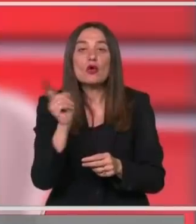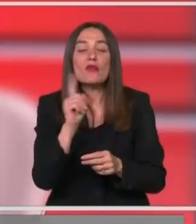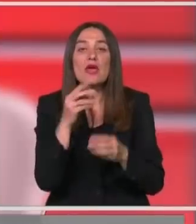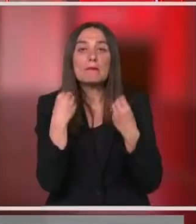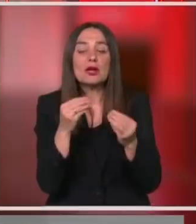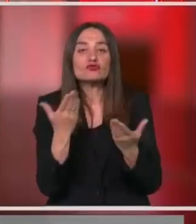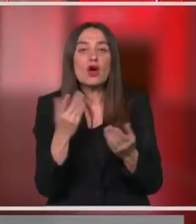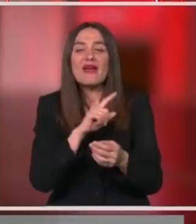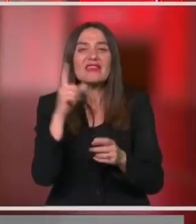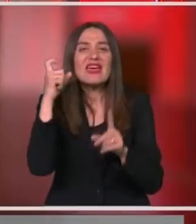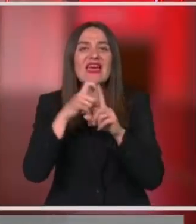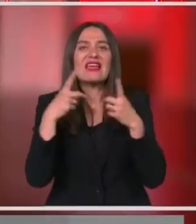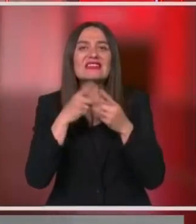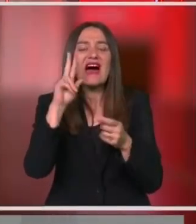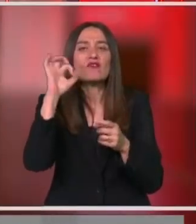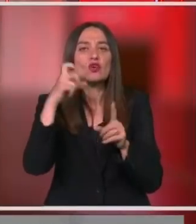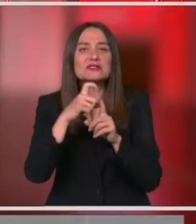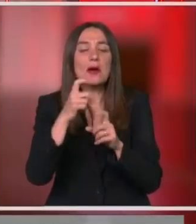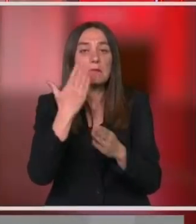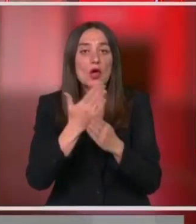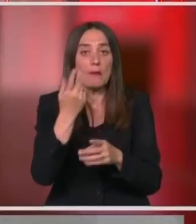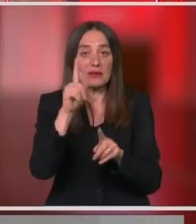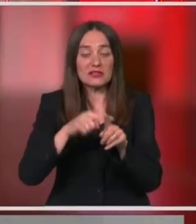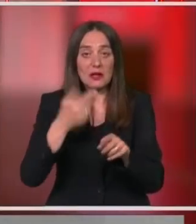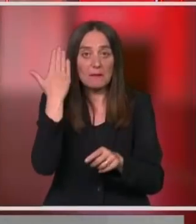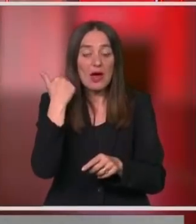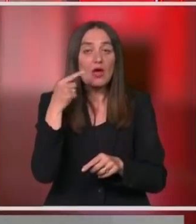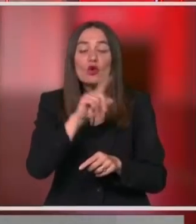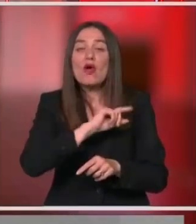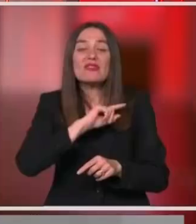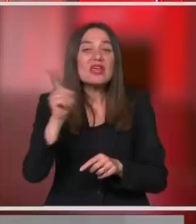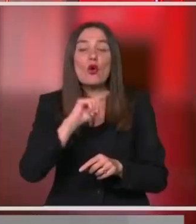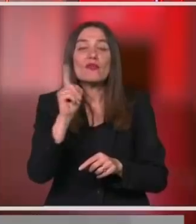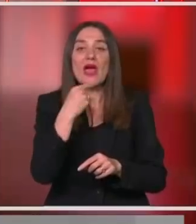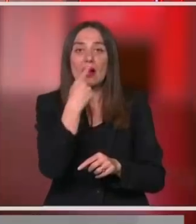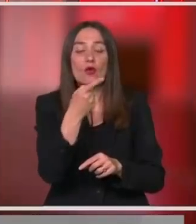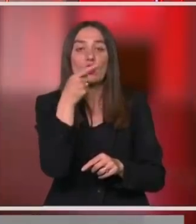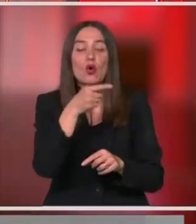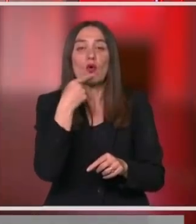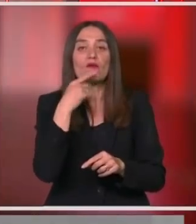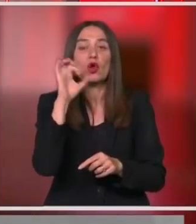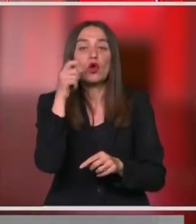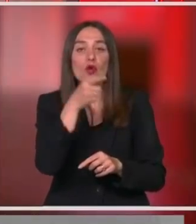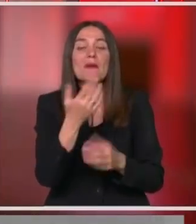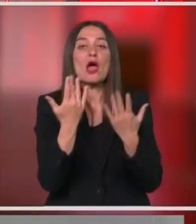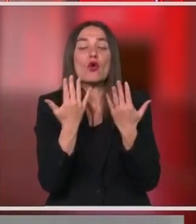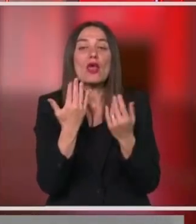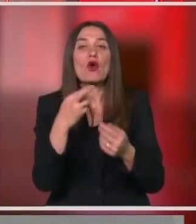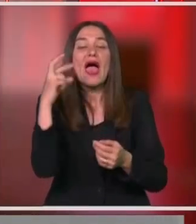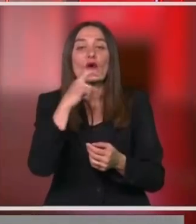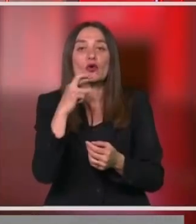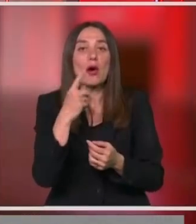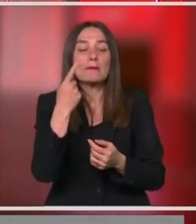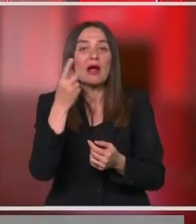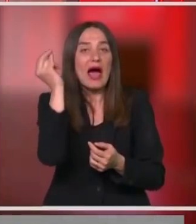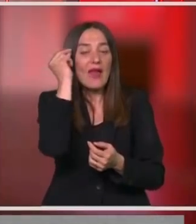i u Davosu. Znači, Davos je bio mesec dana pre toga. Niko to nije pomenuo. Znači, to govori o tome koliko je ekonomija neegzaktna